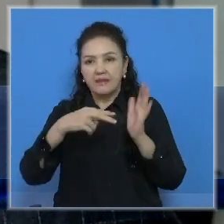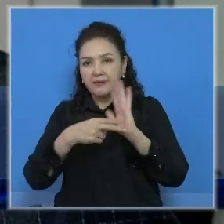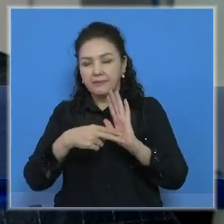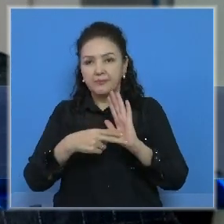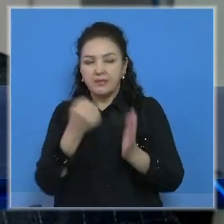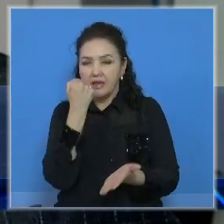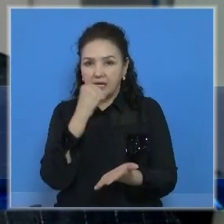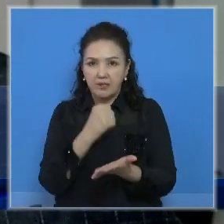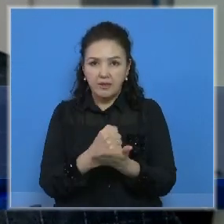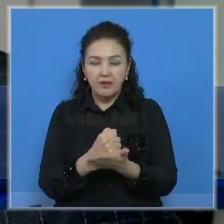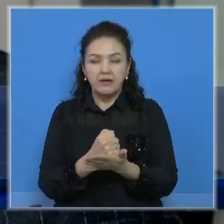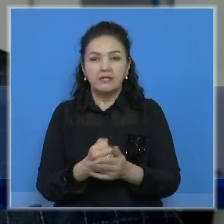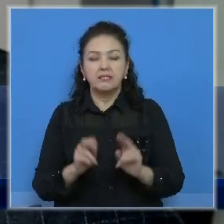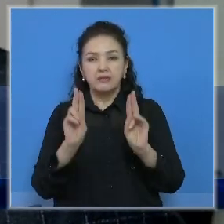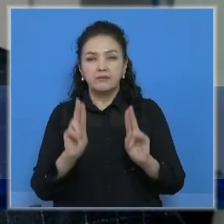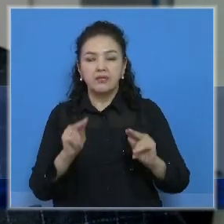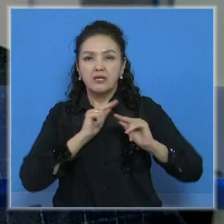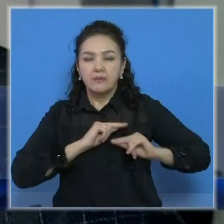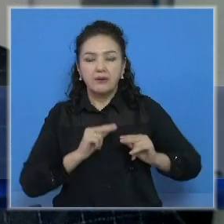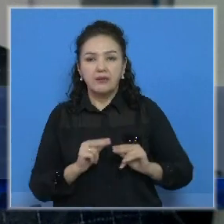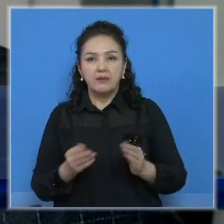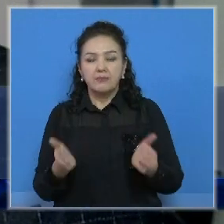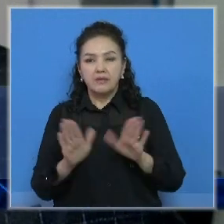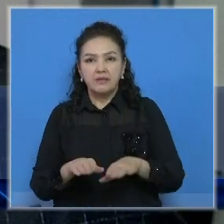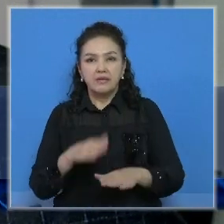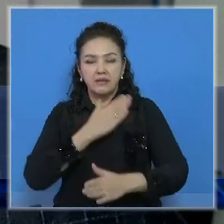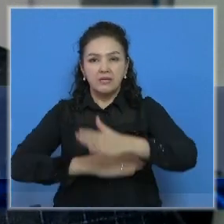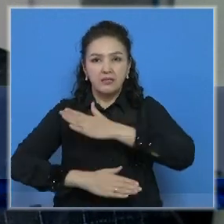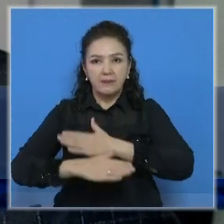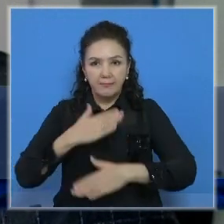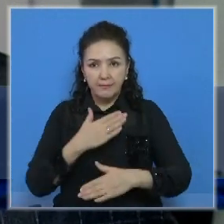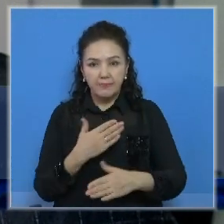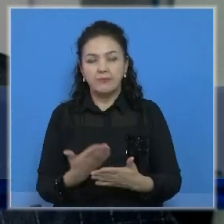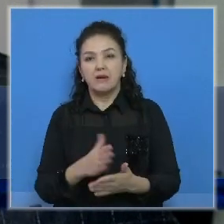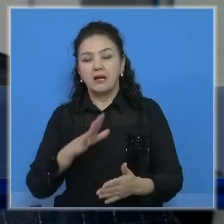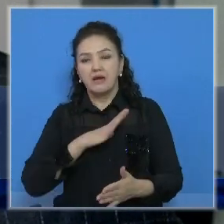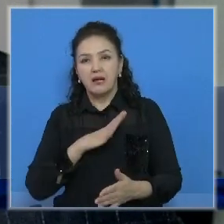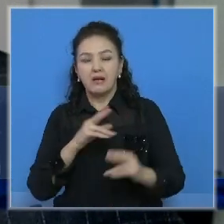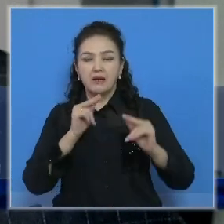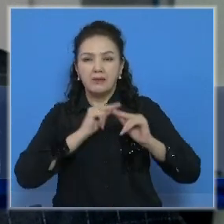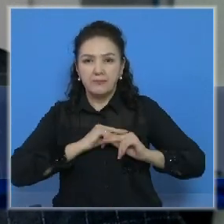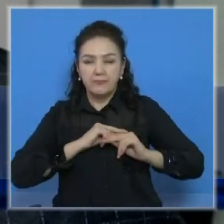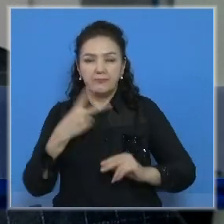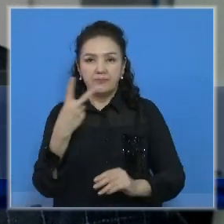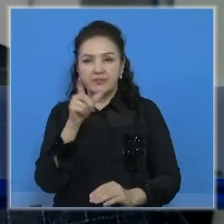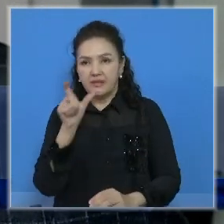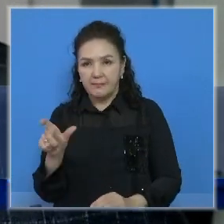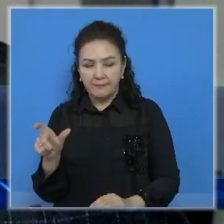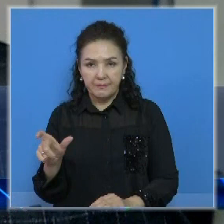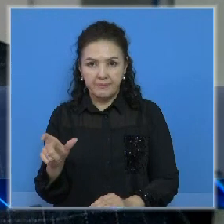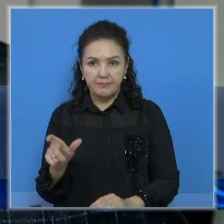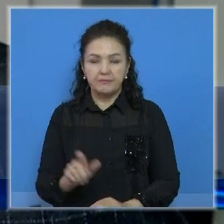созданы специальные рабочие места для лиц с ограниченными возможностями. На эти места было трудоустроено 2 человека.